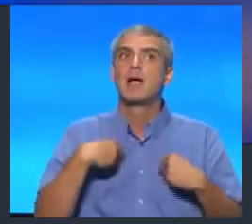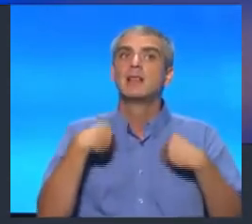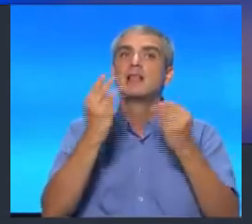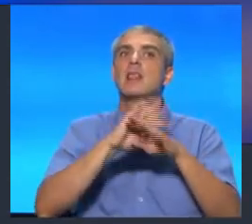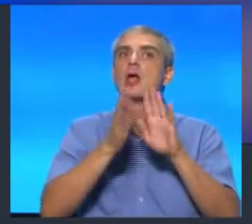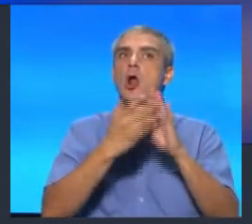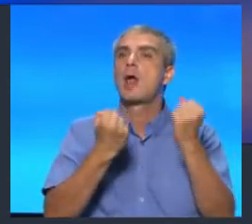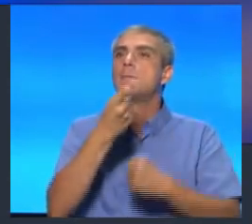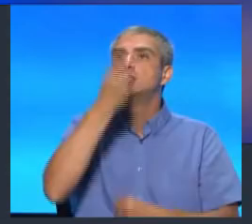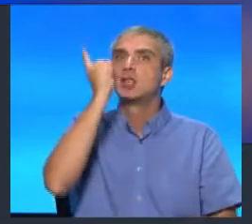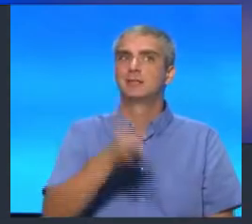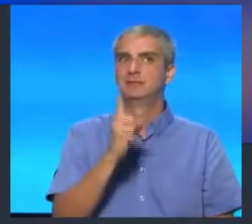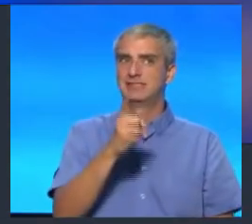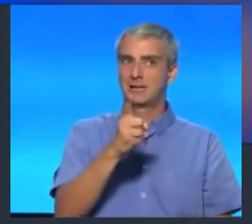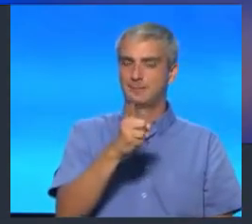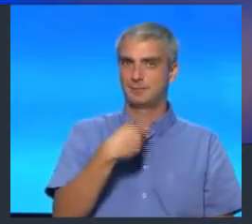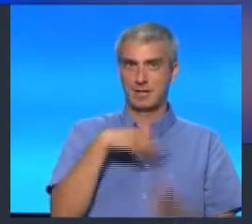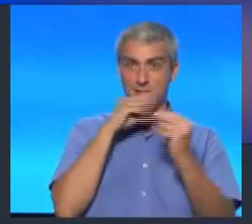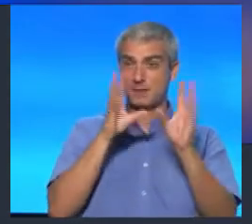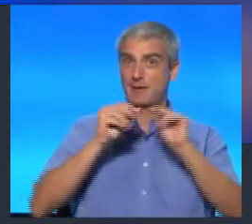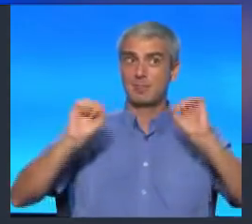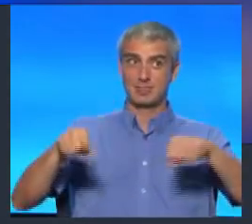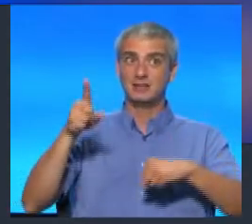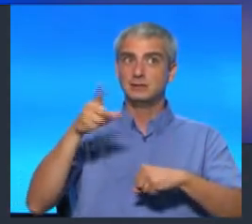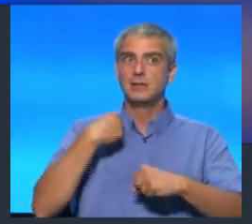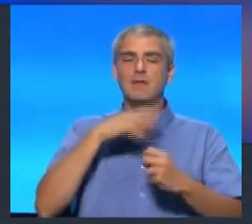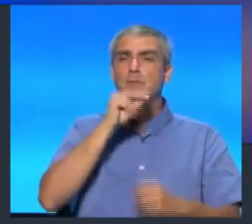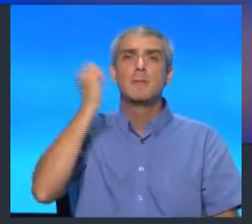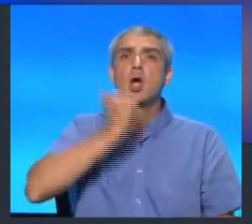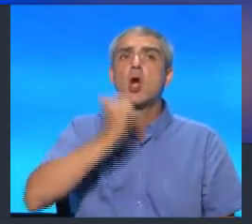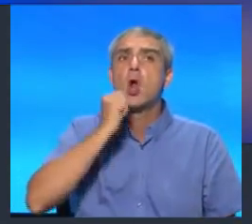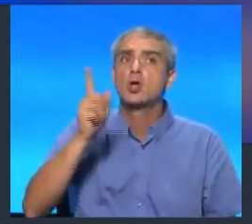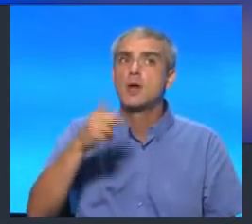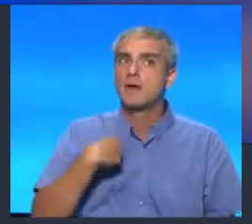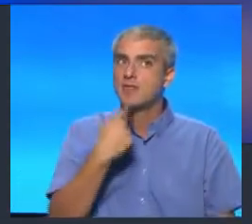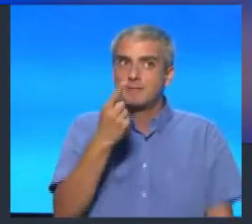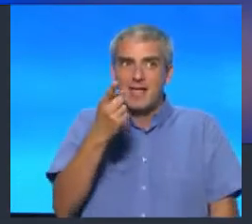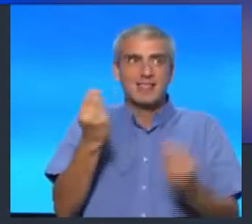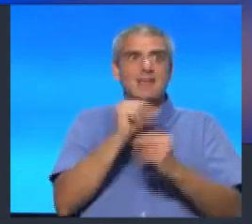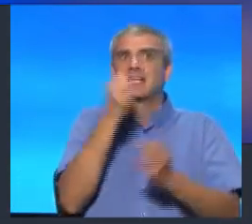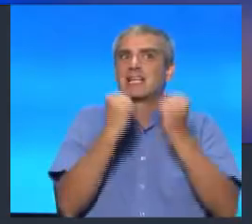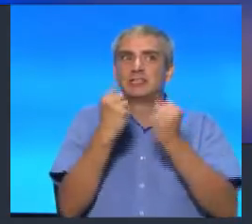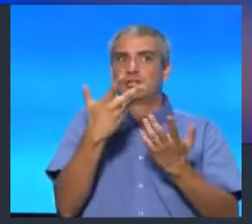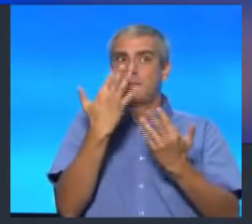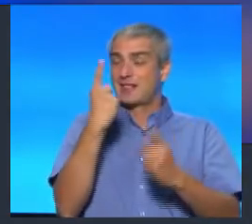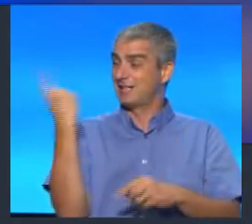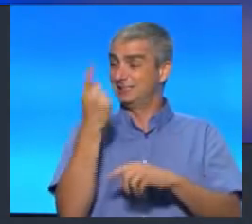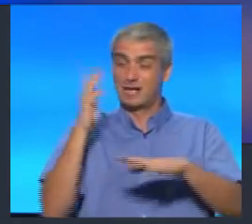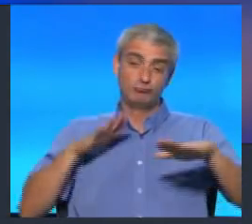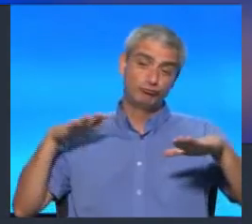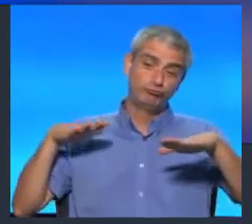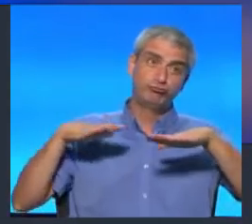resources you need. When I talked to him pretty much every day. But I said, here's the hardest thing in this one, is one, it's cover,